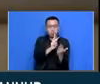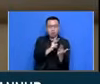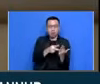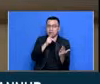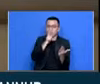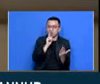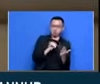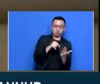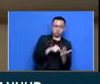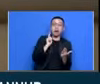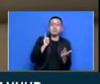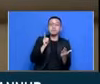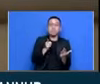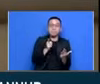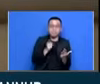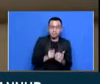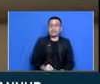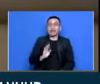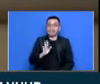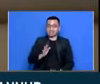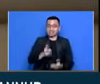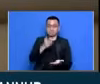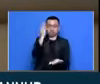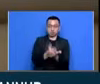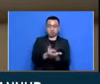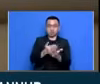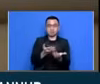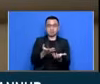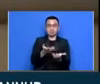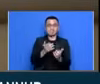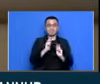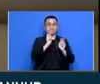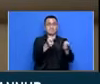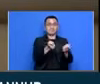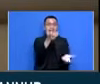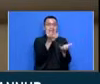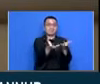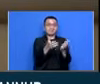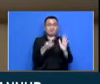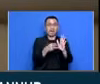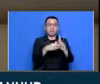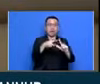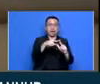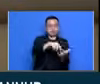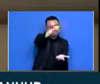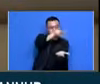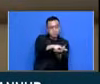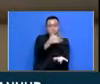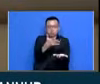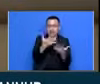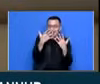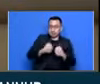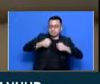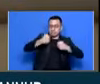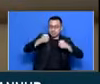di tingkatan kasasi ee putusan tersebut bisa berubah ya dan terdakwa bisa dijatuh dijatuhi hukuman yang berat karena